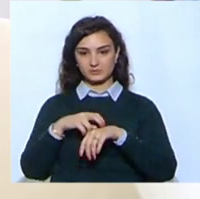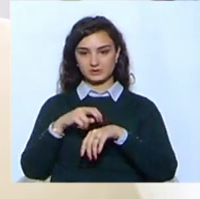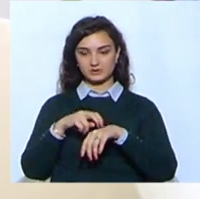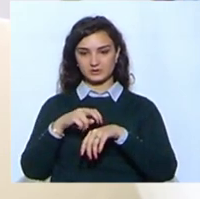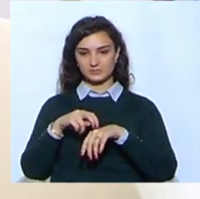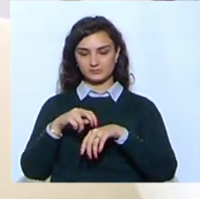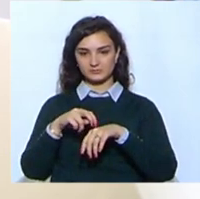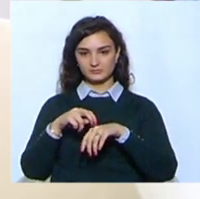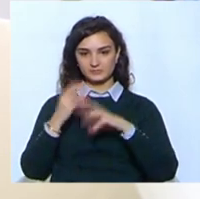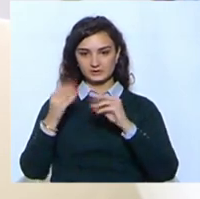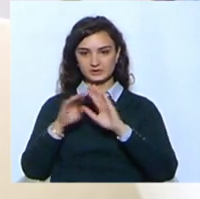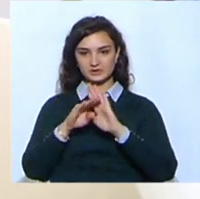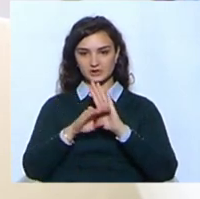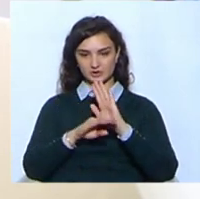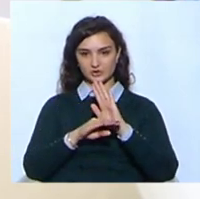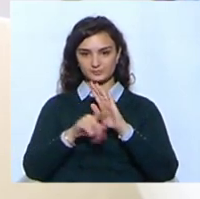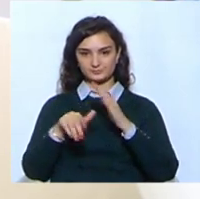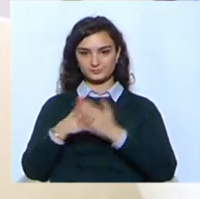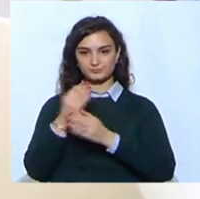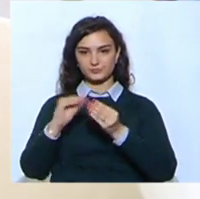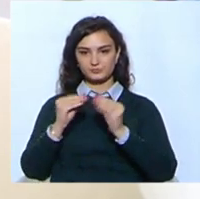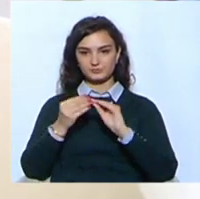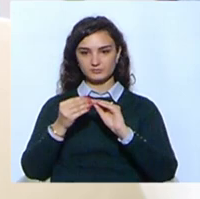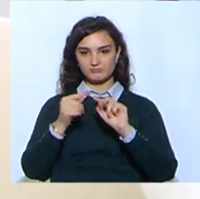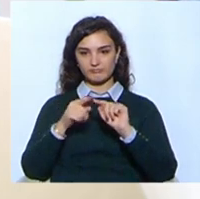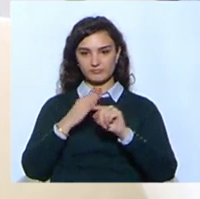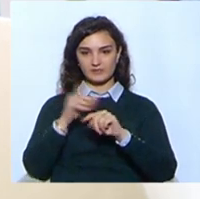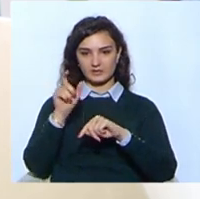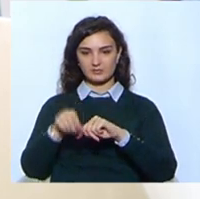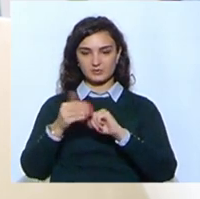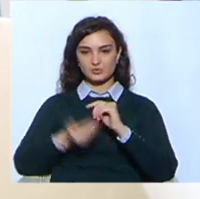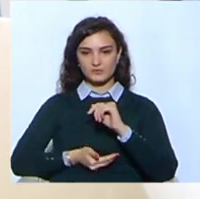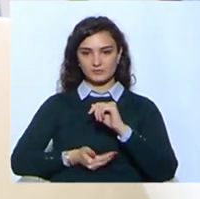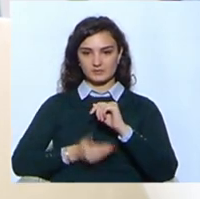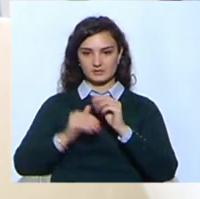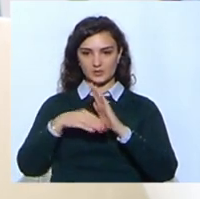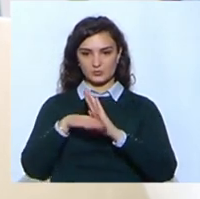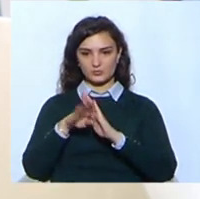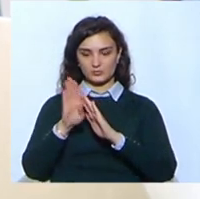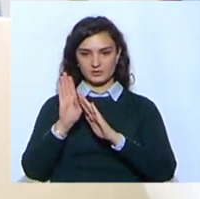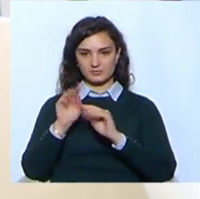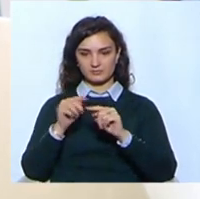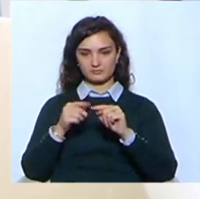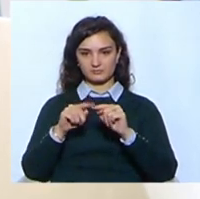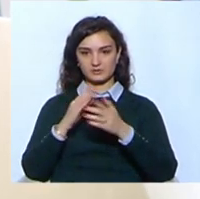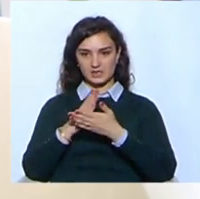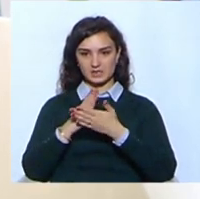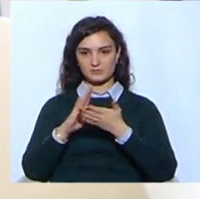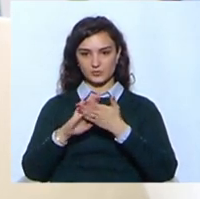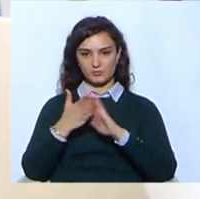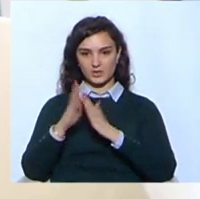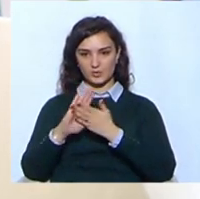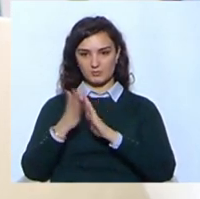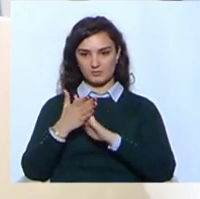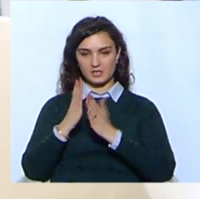მედიცინა დღის წესრიგში აყენებს ახალ პრობლემას, ეს გახლავთ ადამიანის ცხოვრების ხარისხის გაუმჯობესება. არის